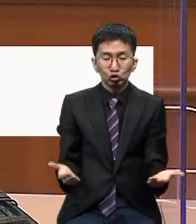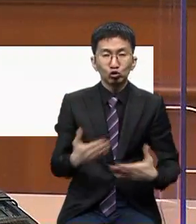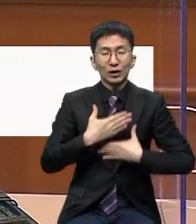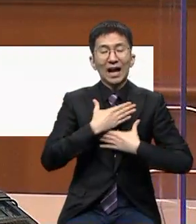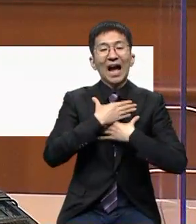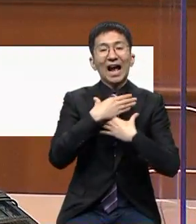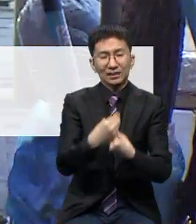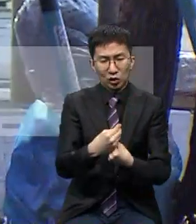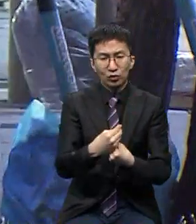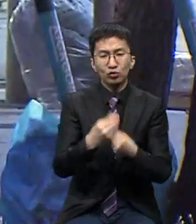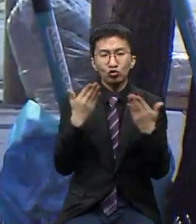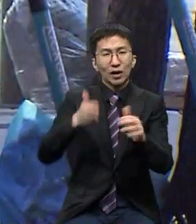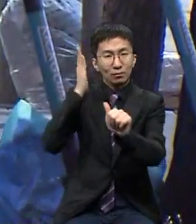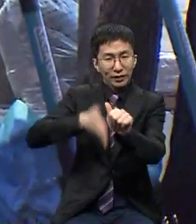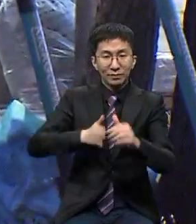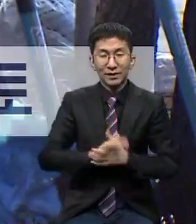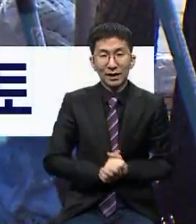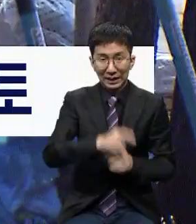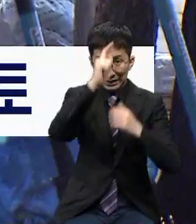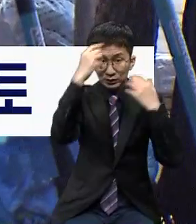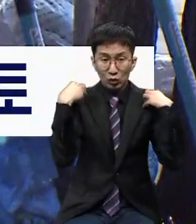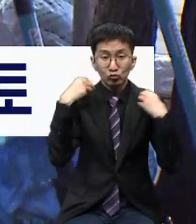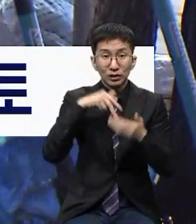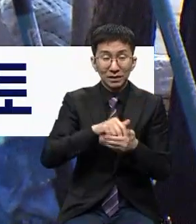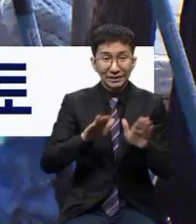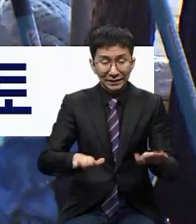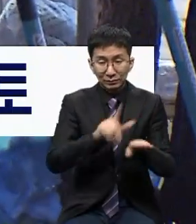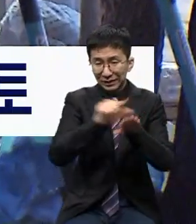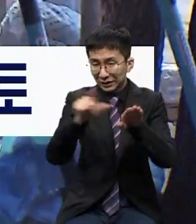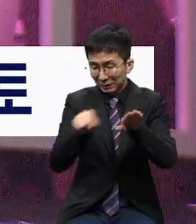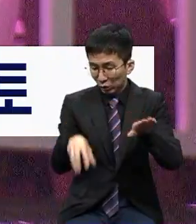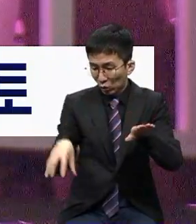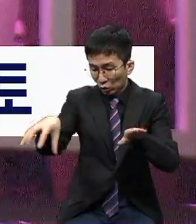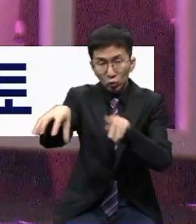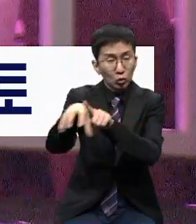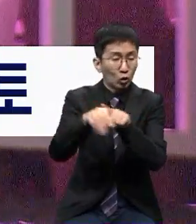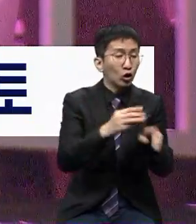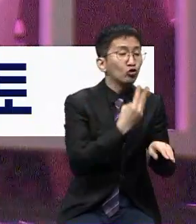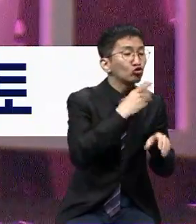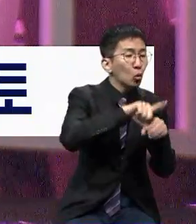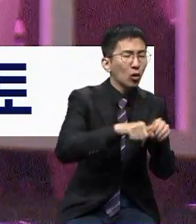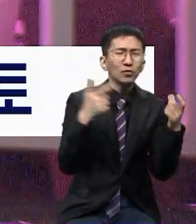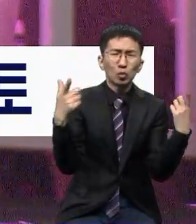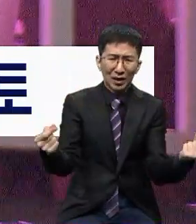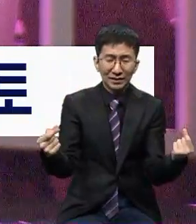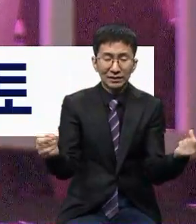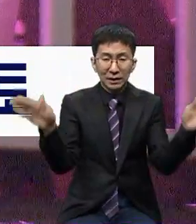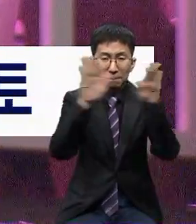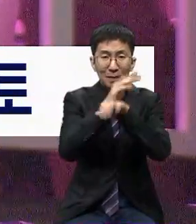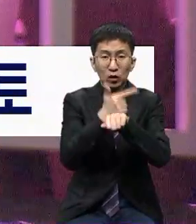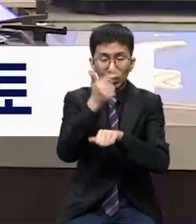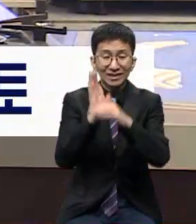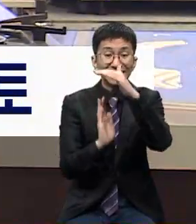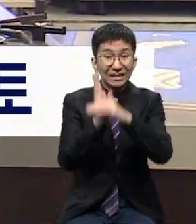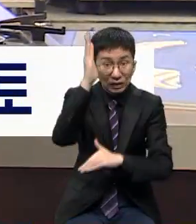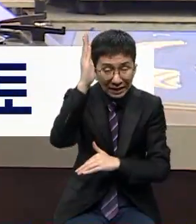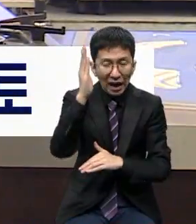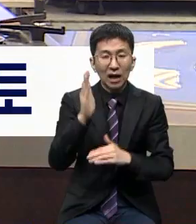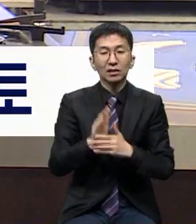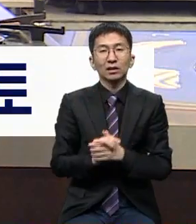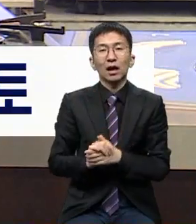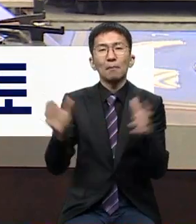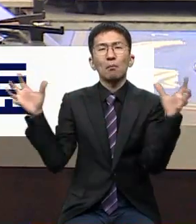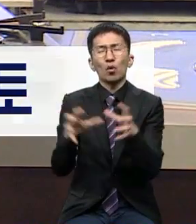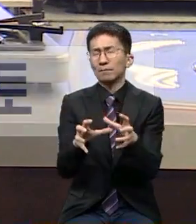휴가를 부탁드립니다. 정부는 비수도권도 수도권처럼 저녁 6시 이후 모임 인원을 제한하는 방안을 검토하고